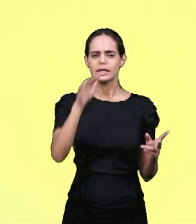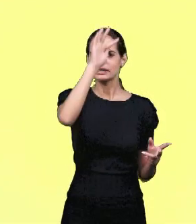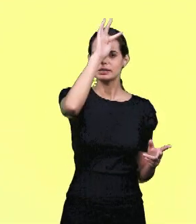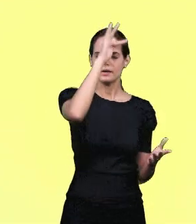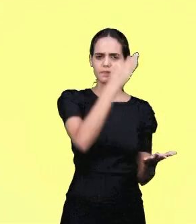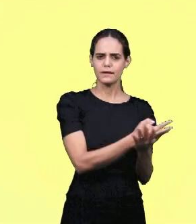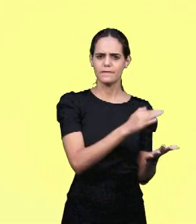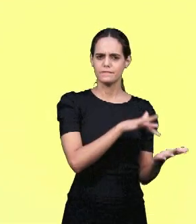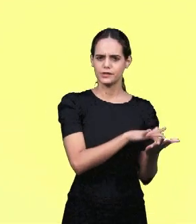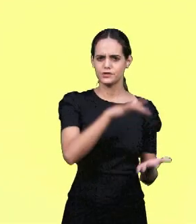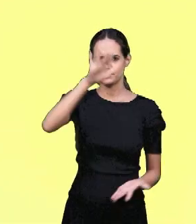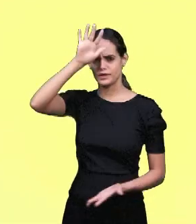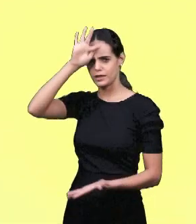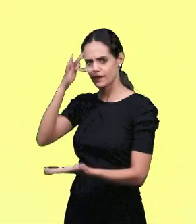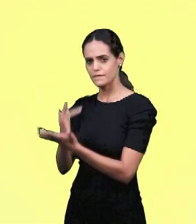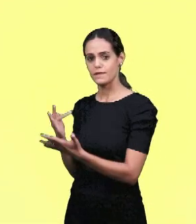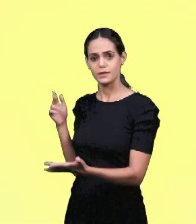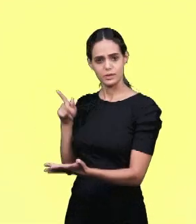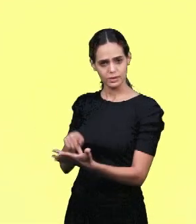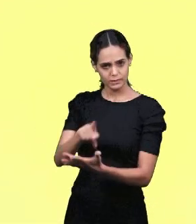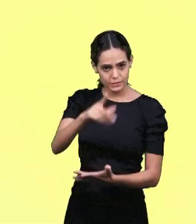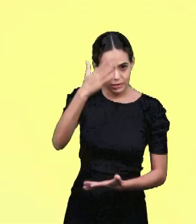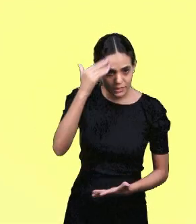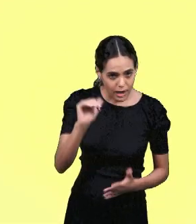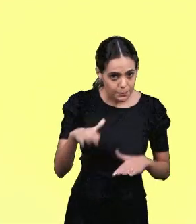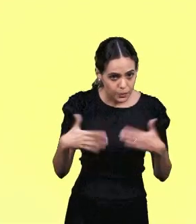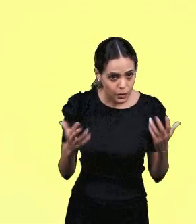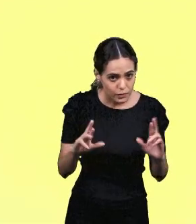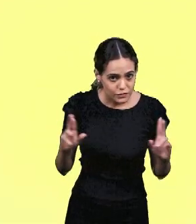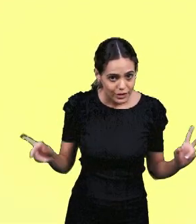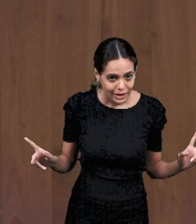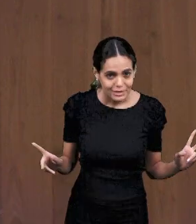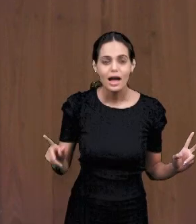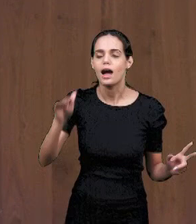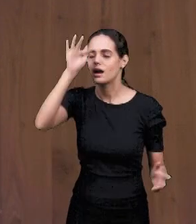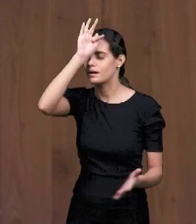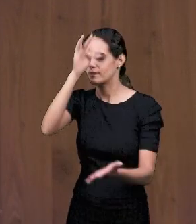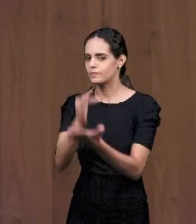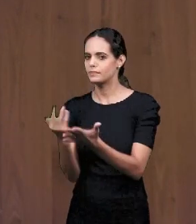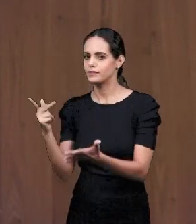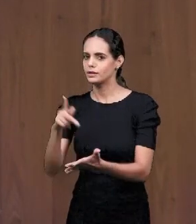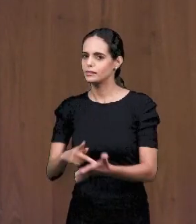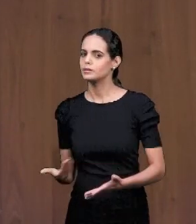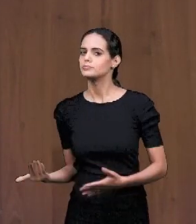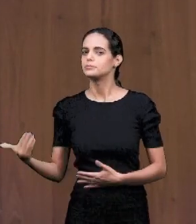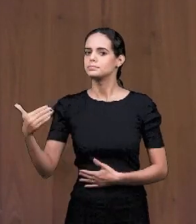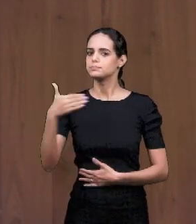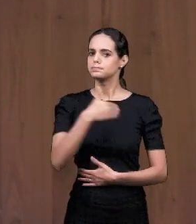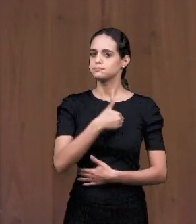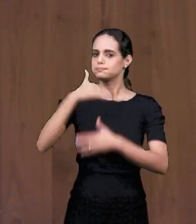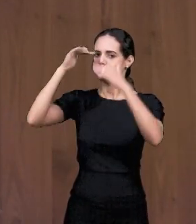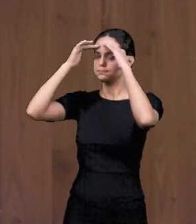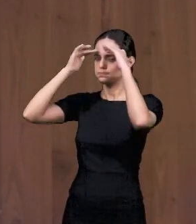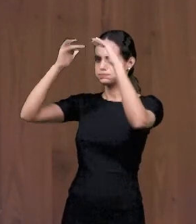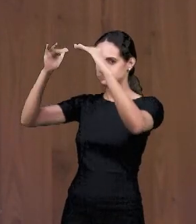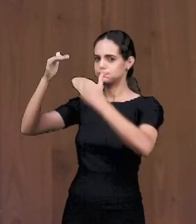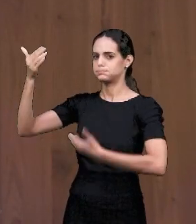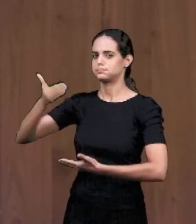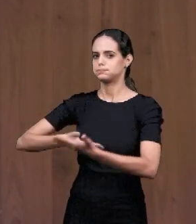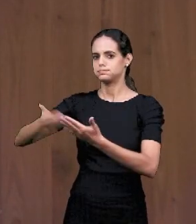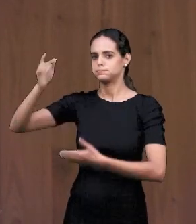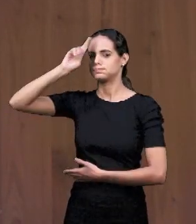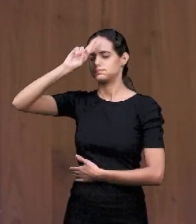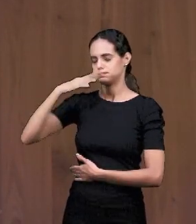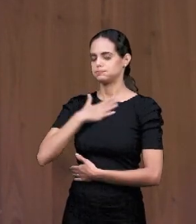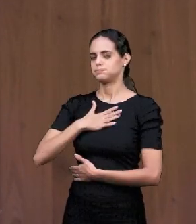dissimulée. Vous savez quelle est la différence entre la foi véritable et celle qui n'est pas vraie? La véritable, c'est celle de la sincérité du cœur. Quand nous servons